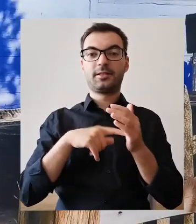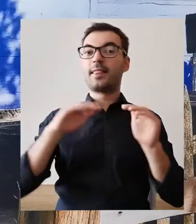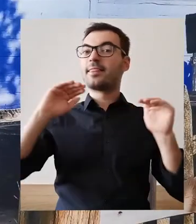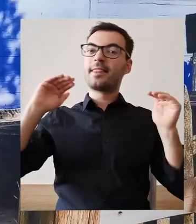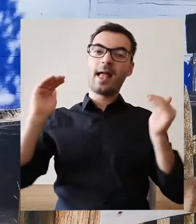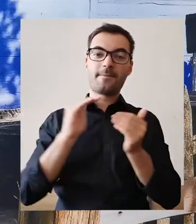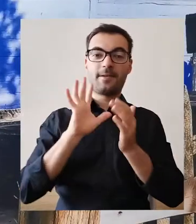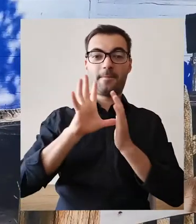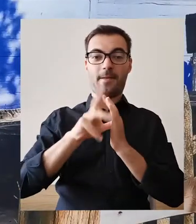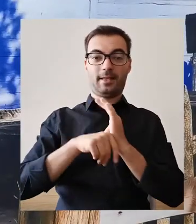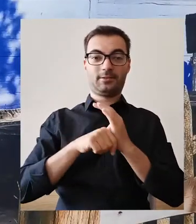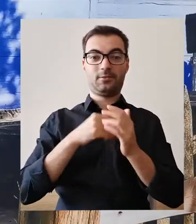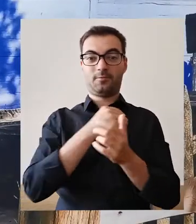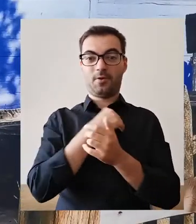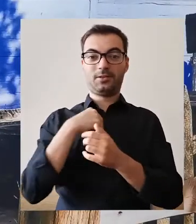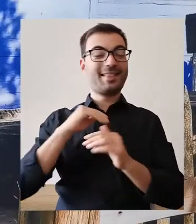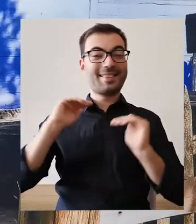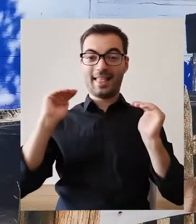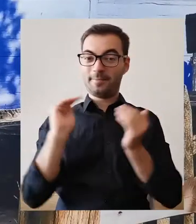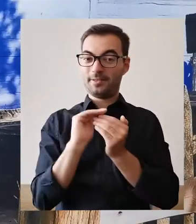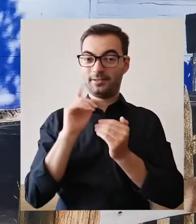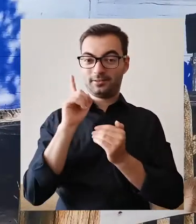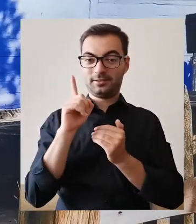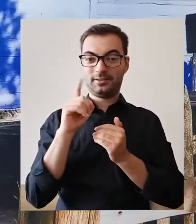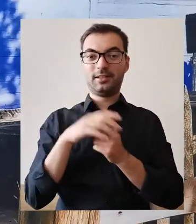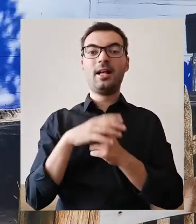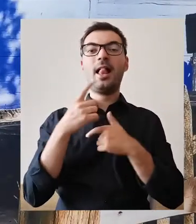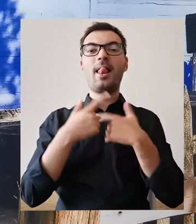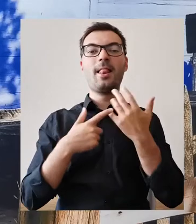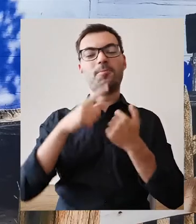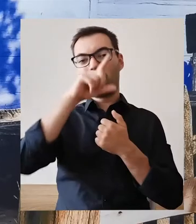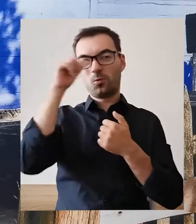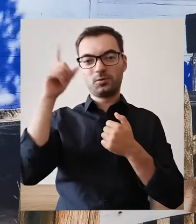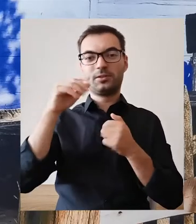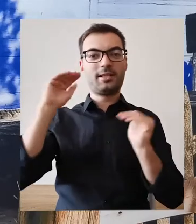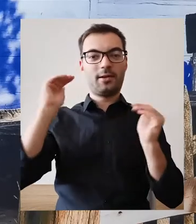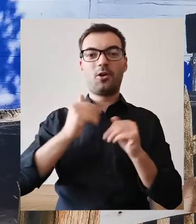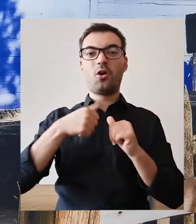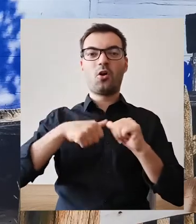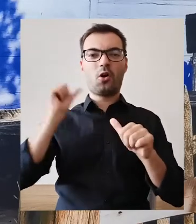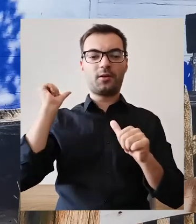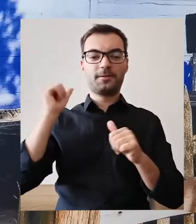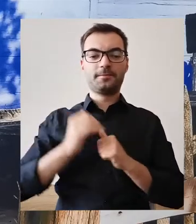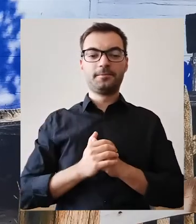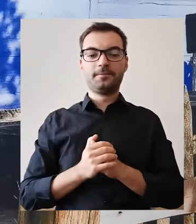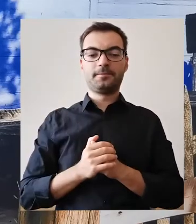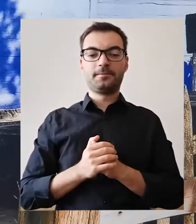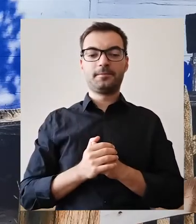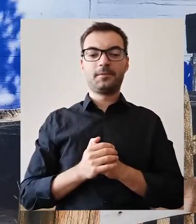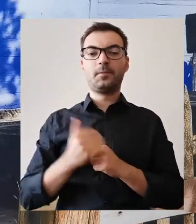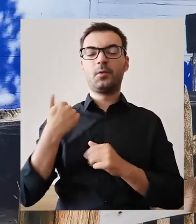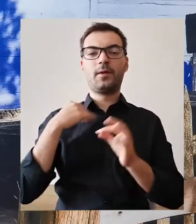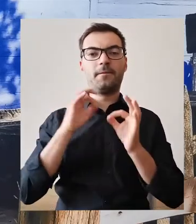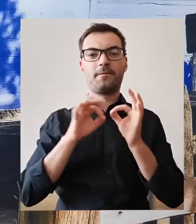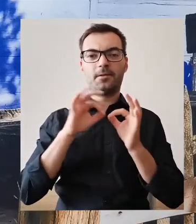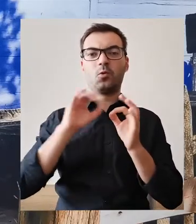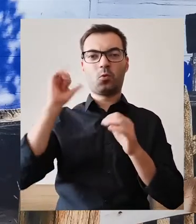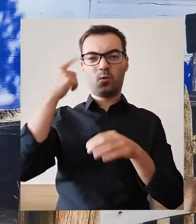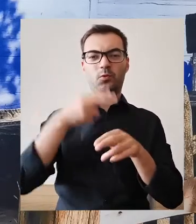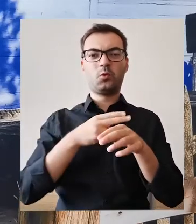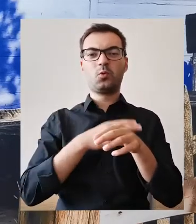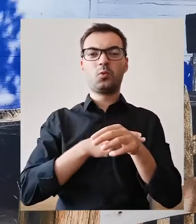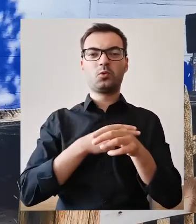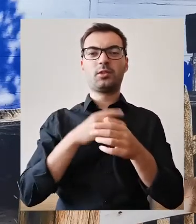miasto w polsce najmniejsze pod względem liczby ludności w ubiegłym roku naliczono główny urząd statystyczny